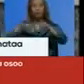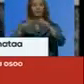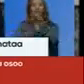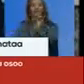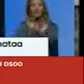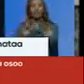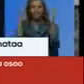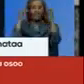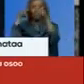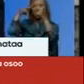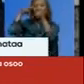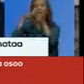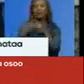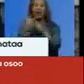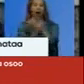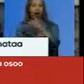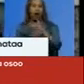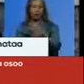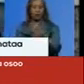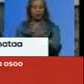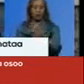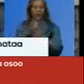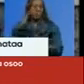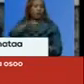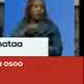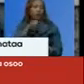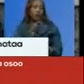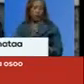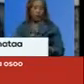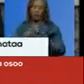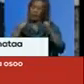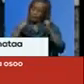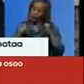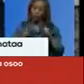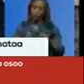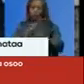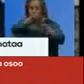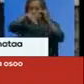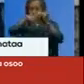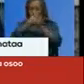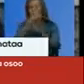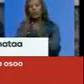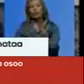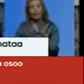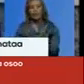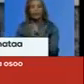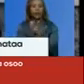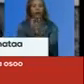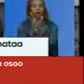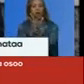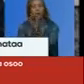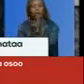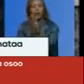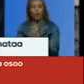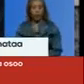ተስፋ የምታስቆርጥ አገር እንዳትሆን የምንችለውን ሁሉ እንደምናደርግ ቃል